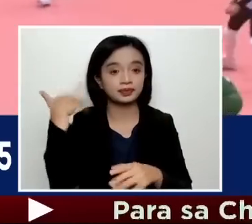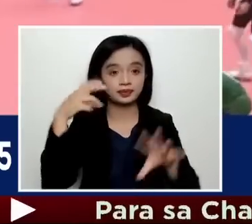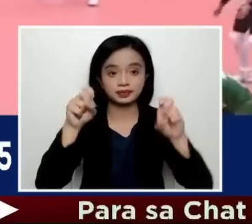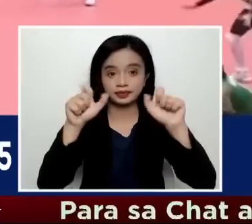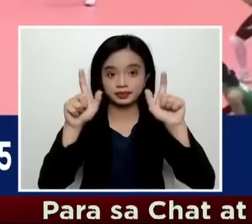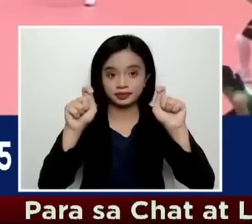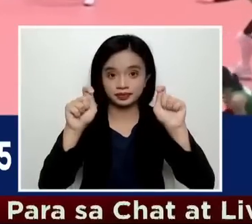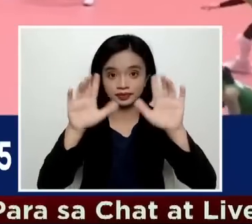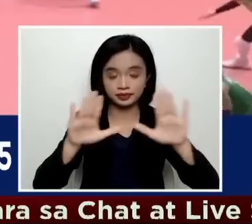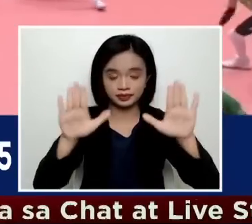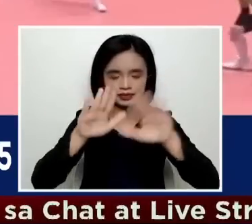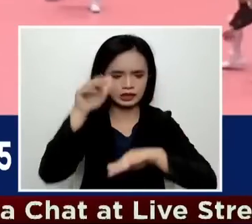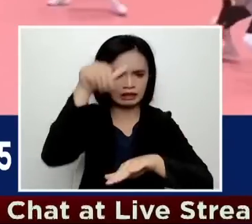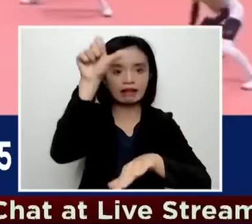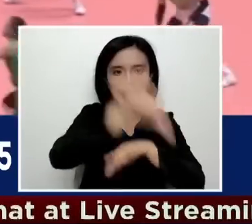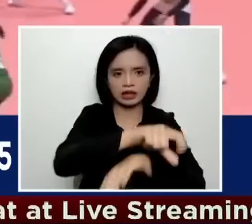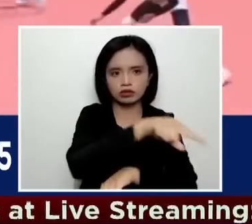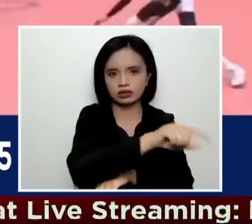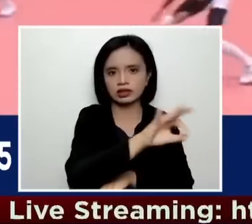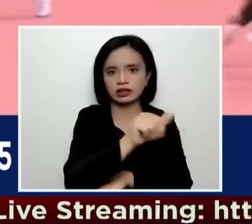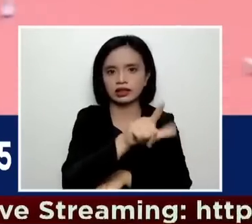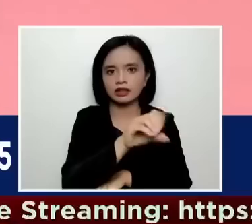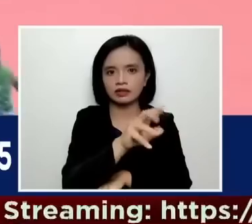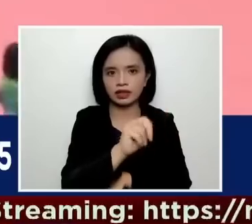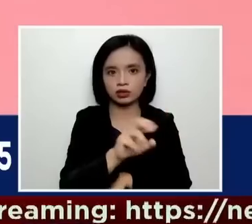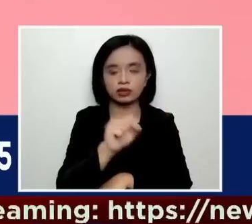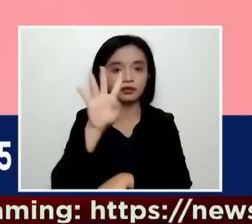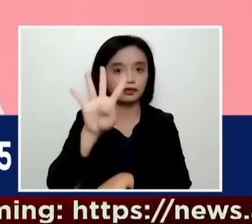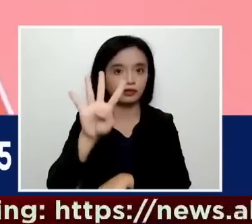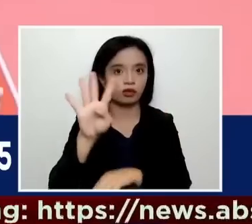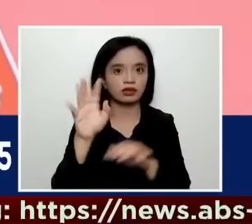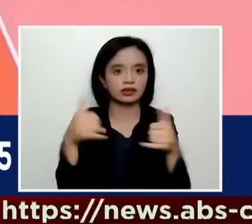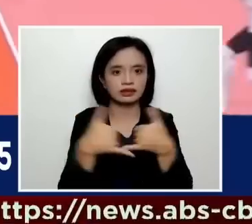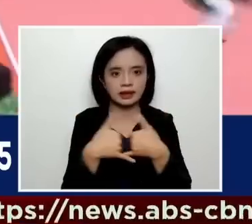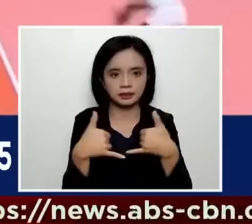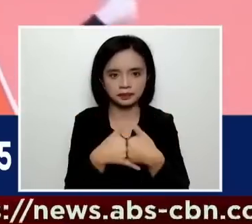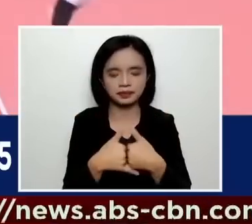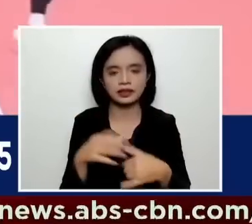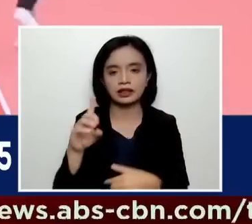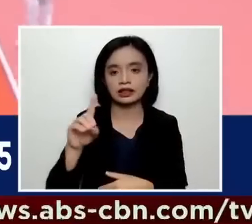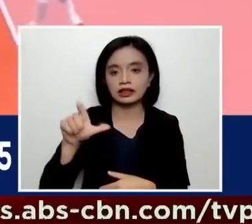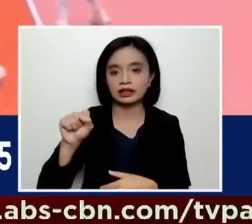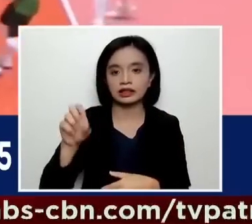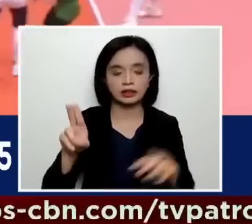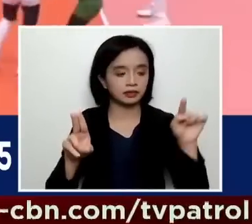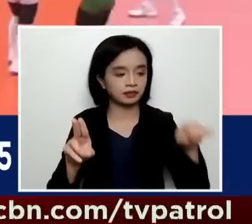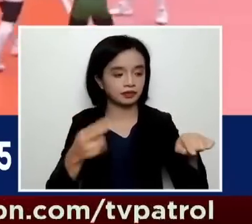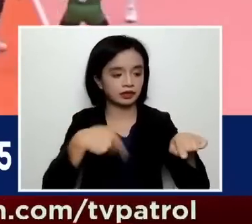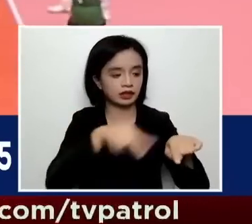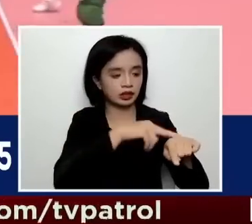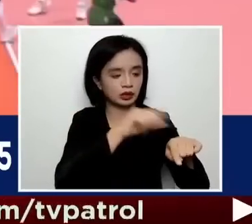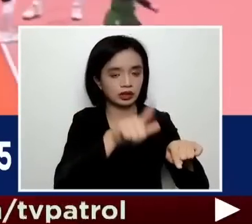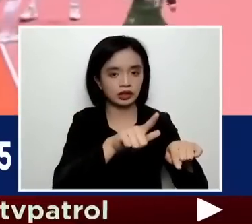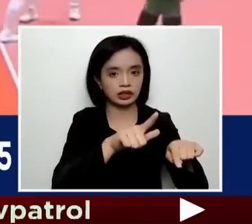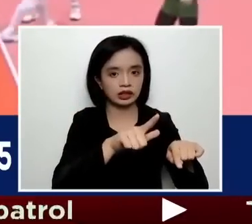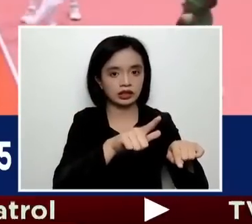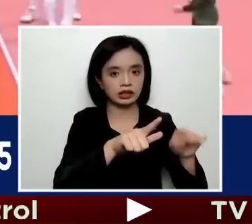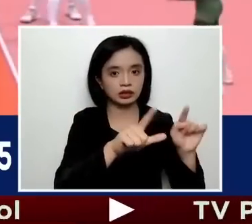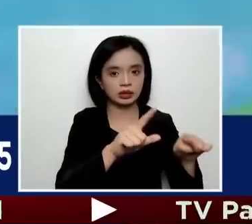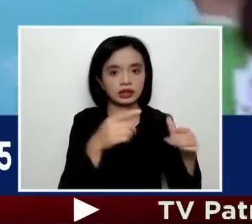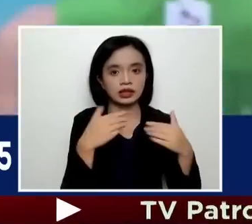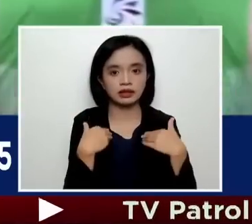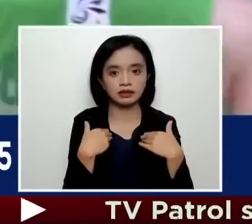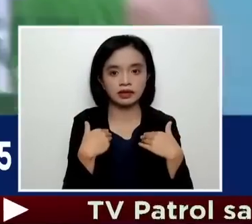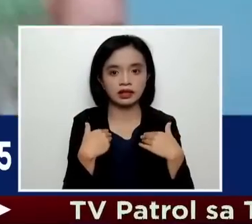Adamson Lady Falcons sa 4 sets. Magtutuos ang La Salle defending champions National University Lady Bulldogs na may isang